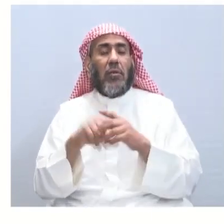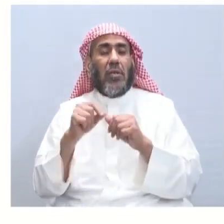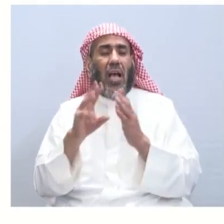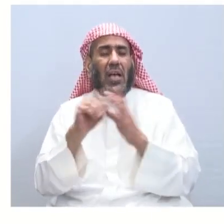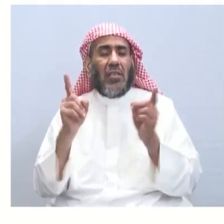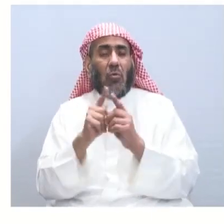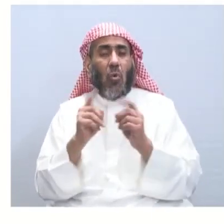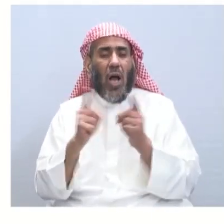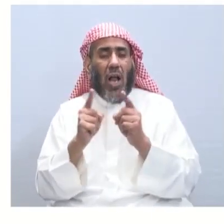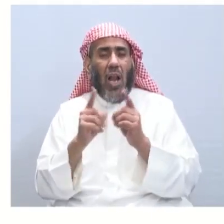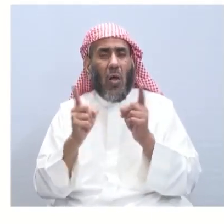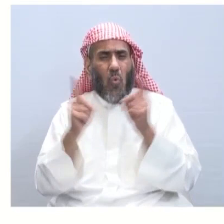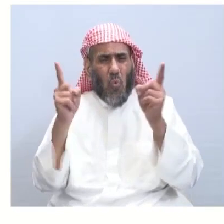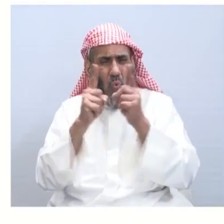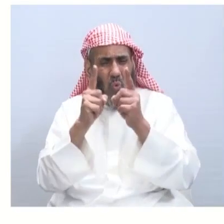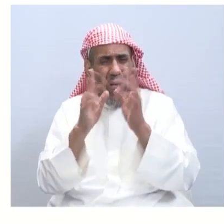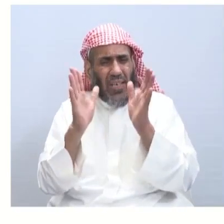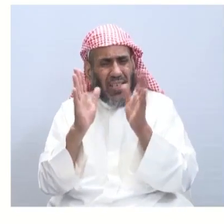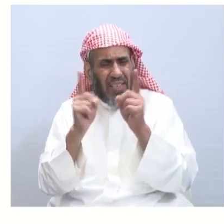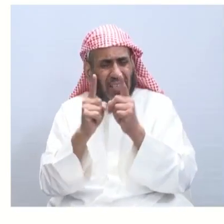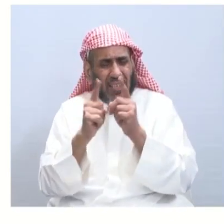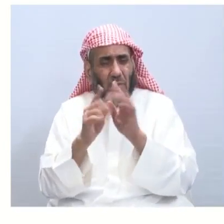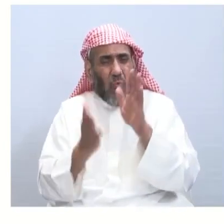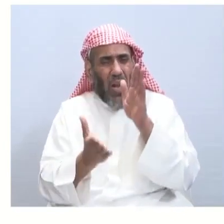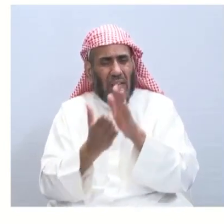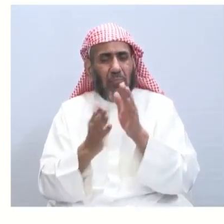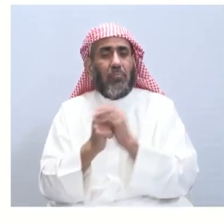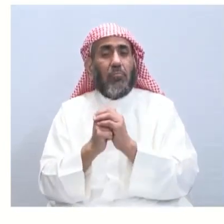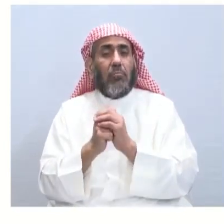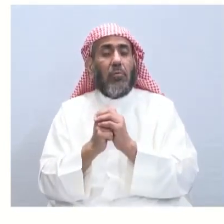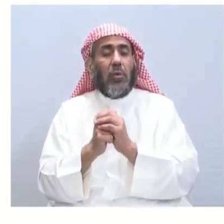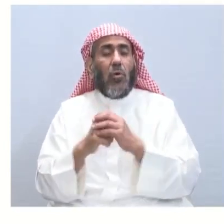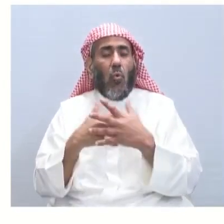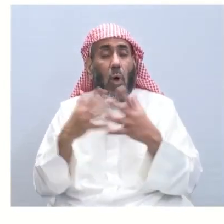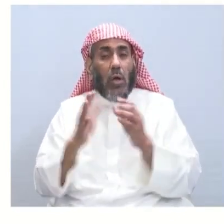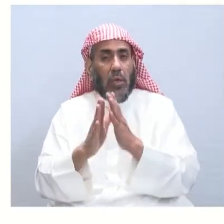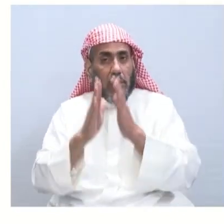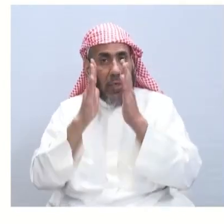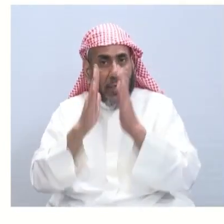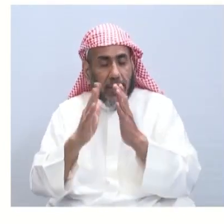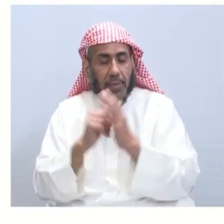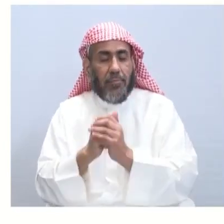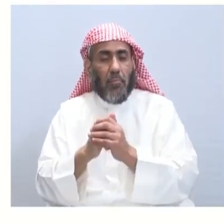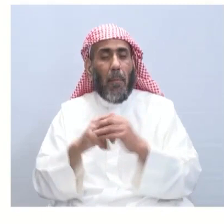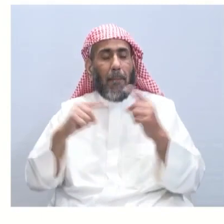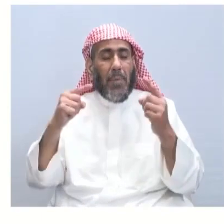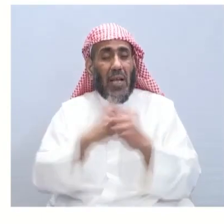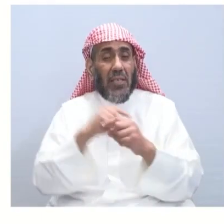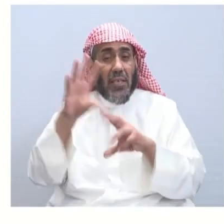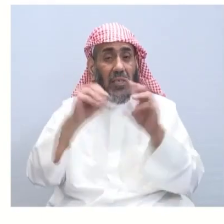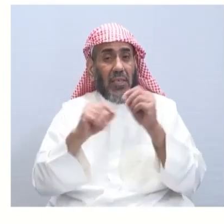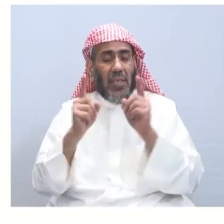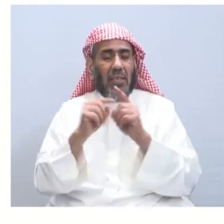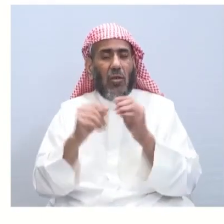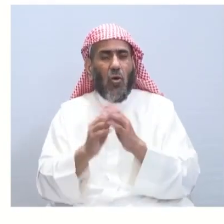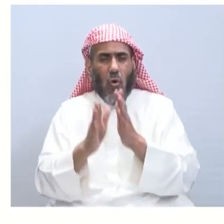اقصر طبعا واقل حجما مقارنه بالحجم اقصر قصيره جدا واكثر تركيز بعكس القصه القصيره